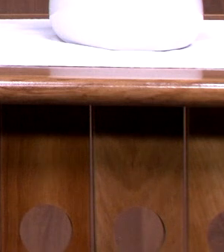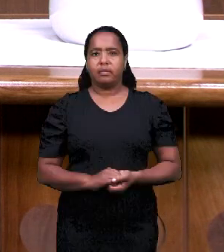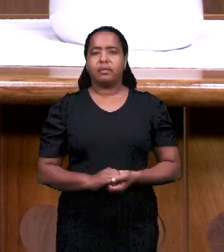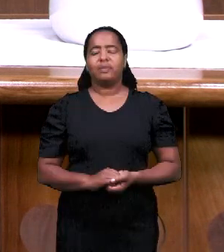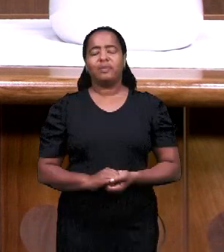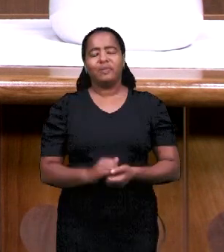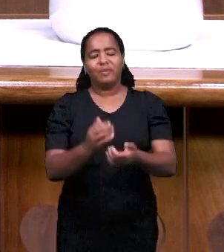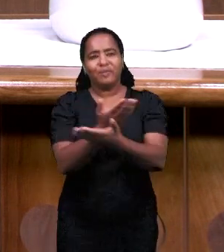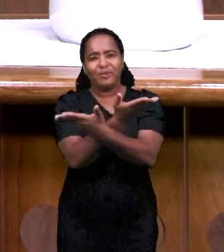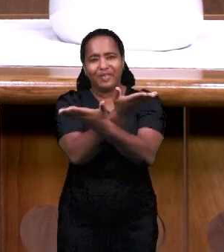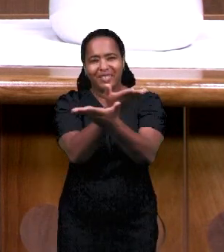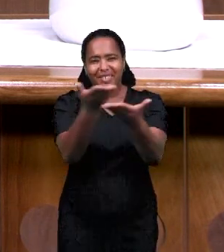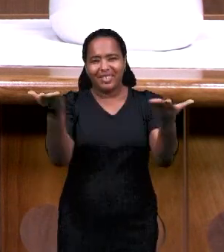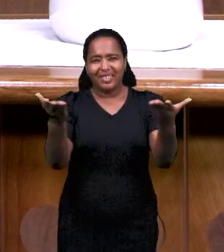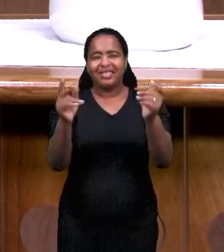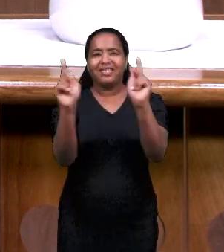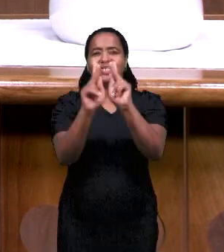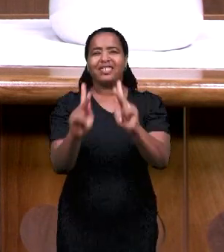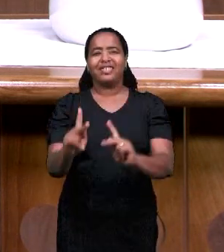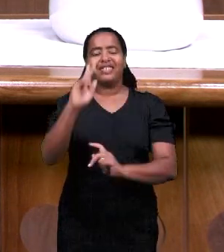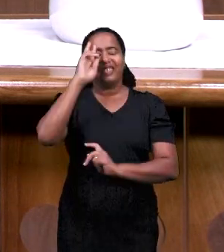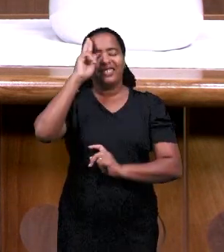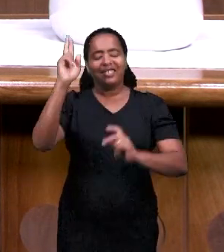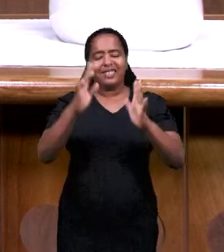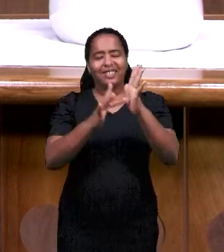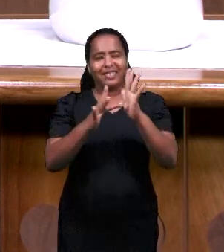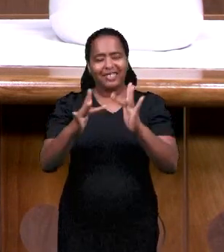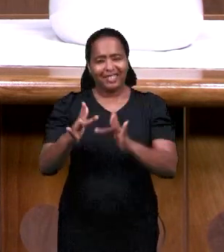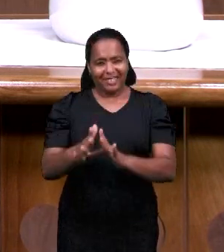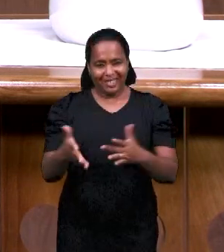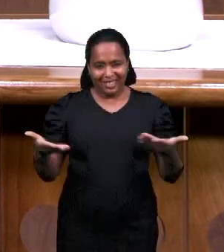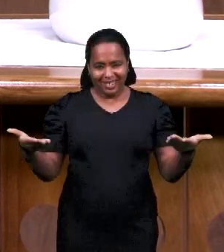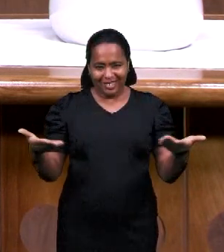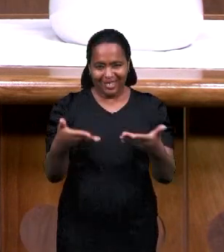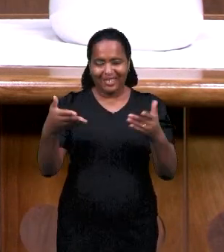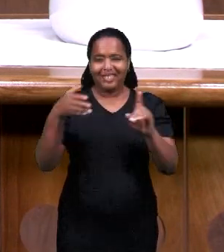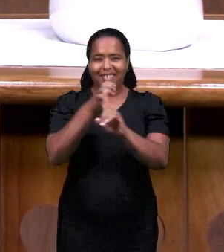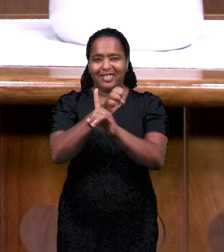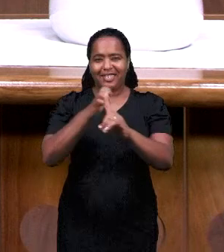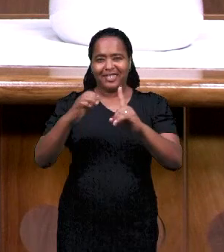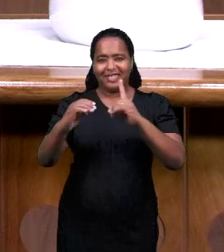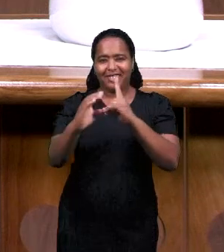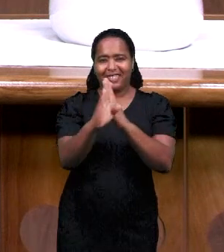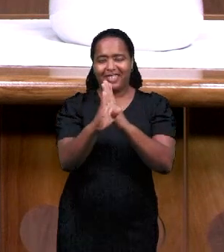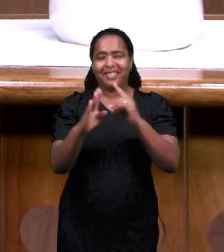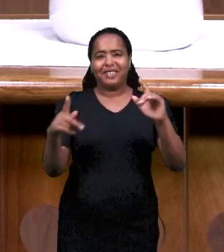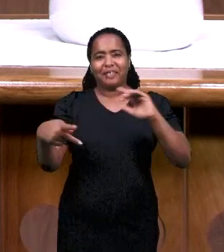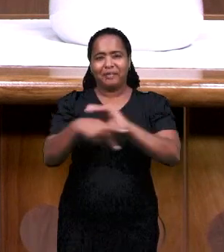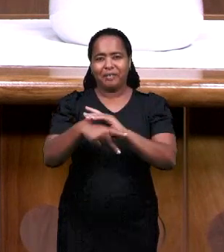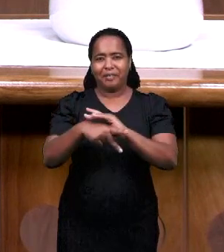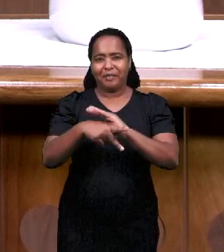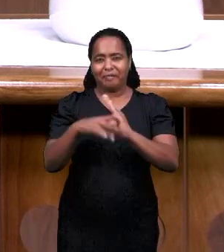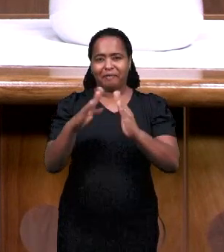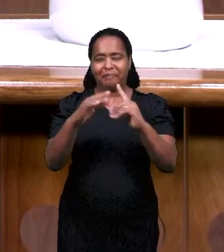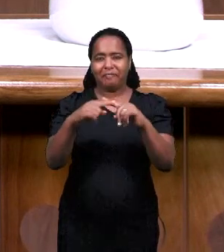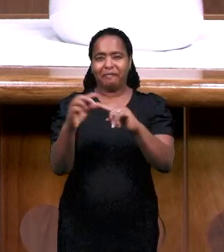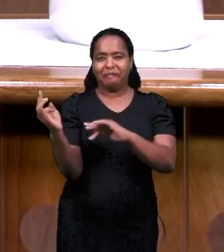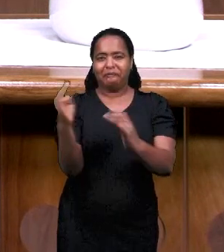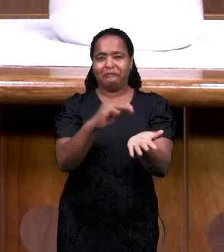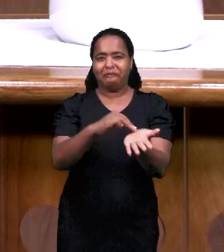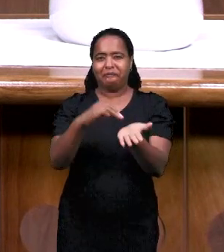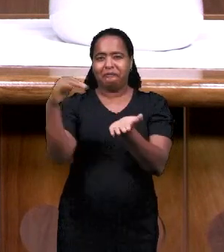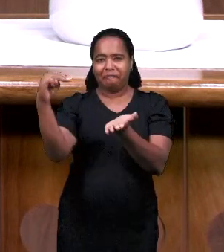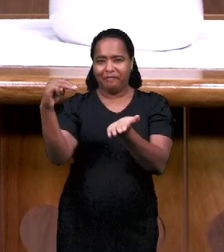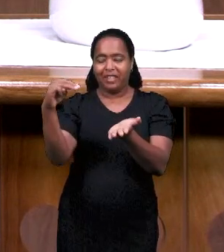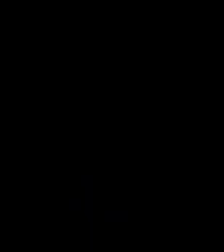Je salue à tous dans la paix du Seigneur Jésus. Celle-ci, c'est l'école biblique dominicale de l'Église chrétienne Maranatha. Et nous